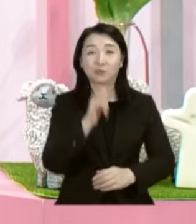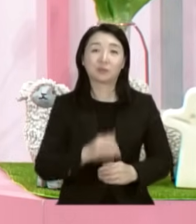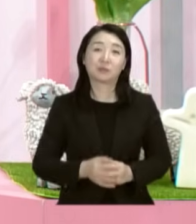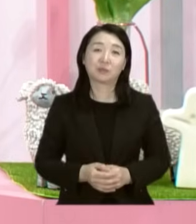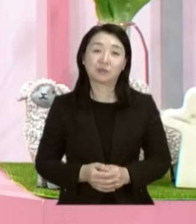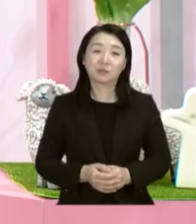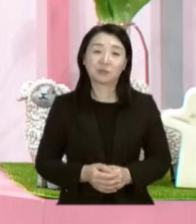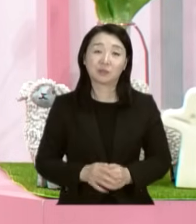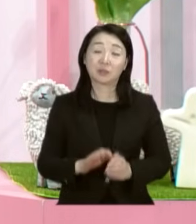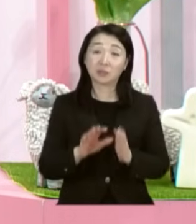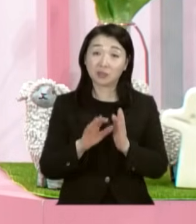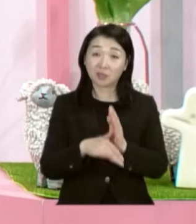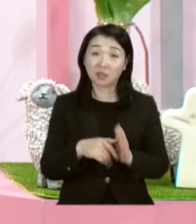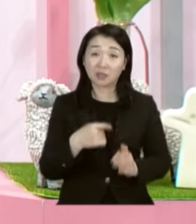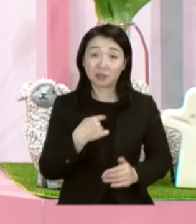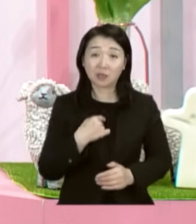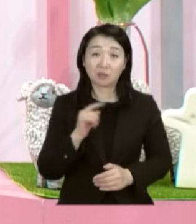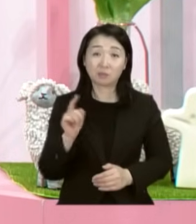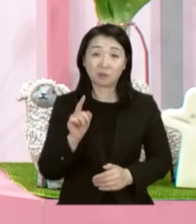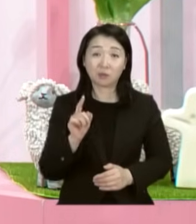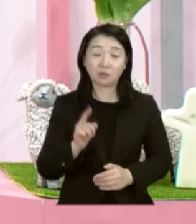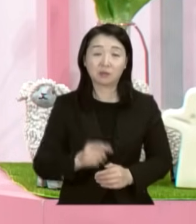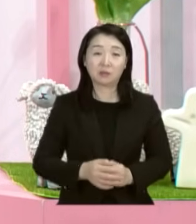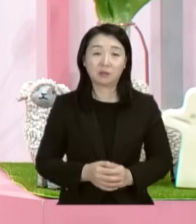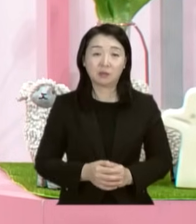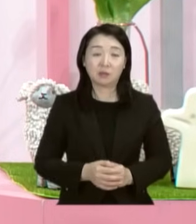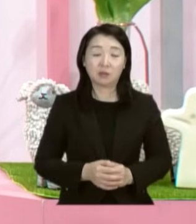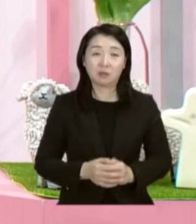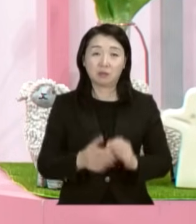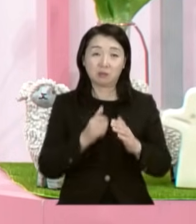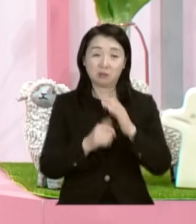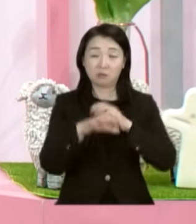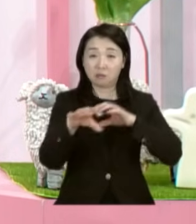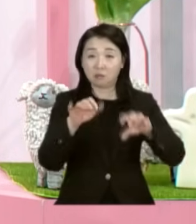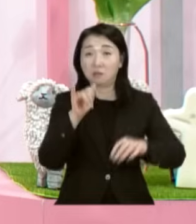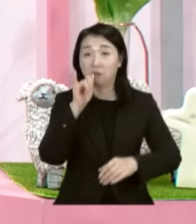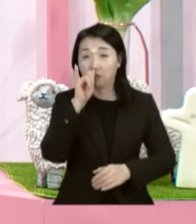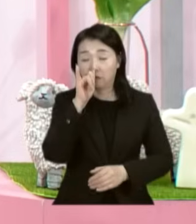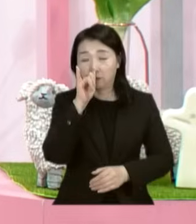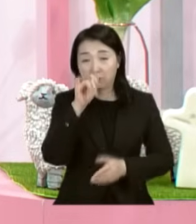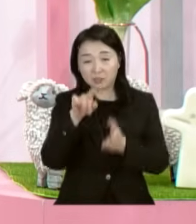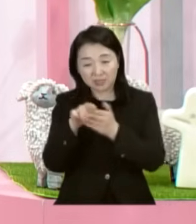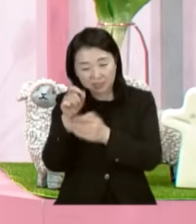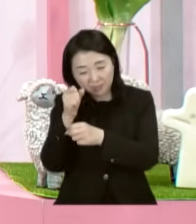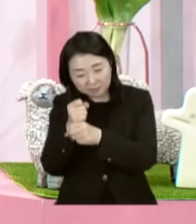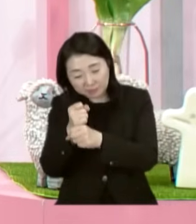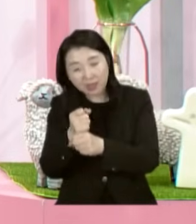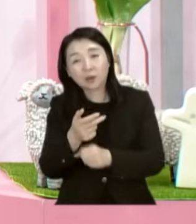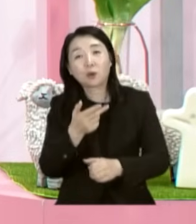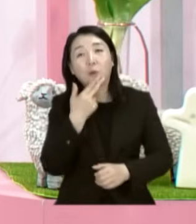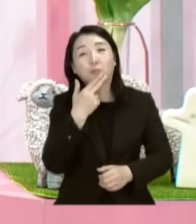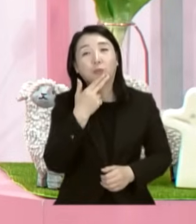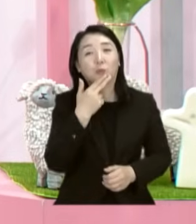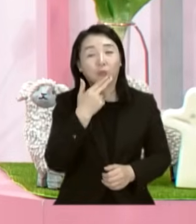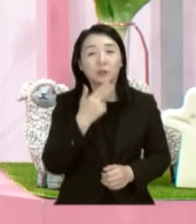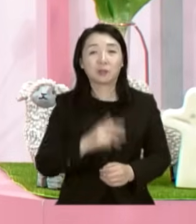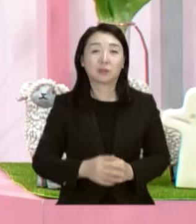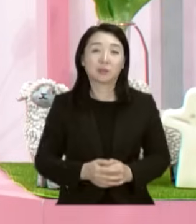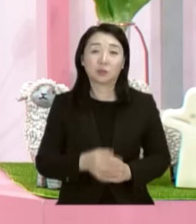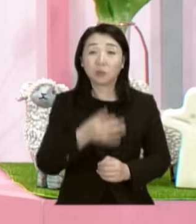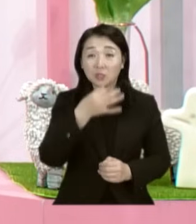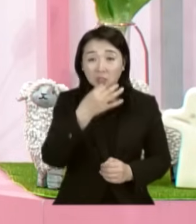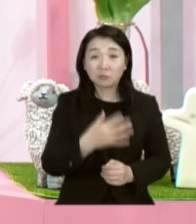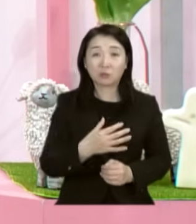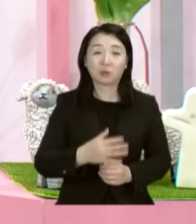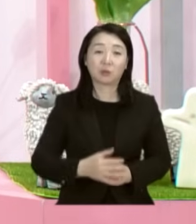전이었는데 제가 그때 한창 이제 선수촌에 있으면서음 어 의지하기 의지할 때도 없고 음 그리고